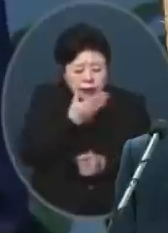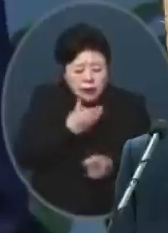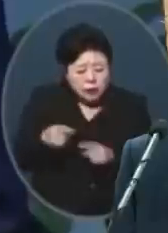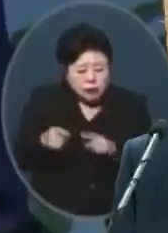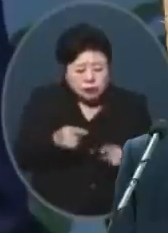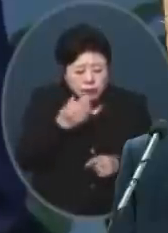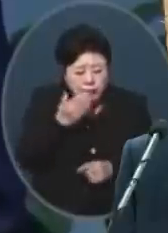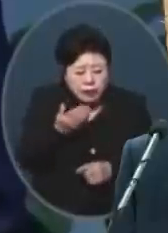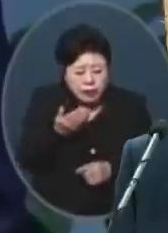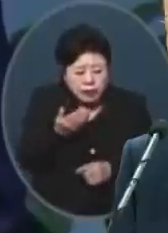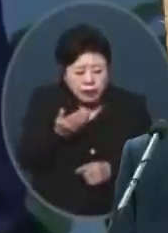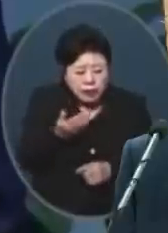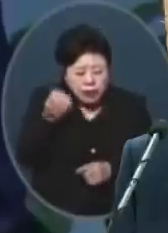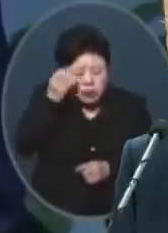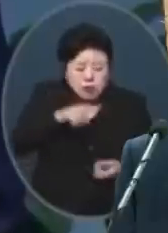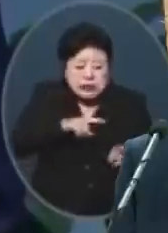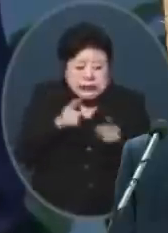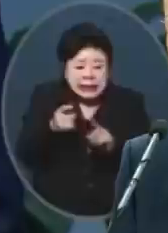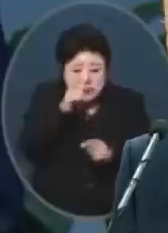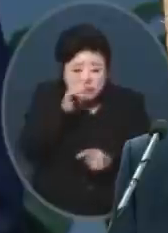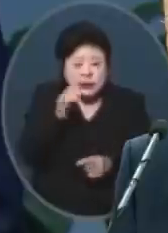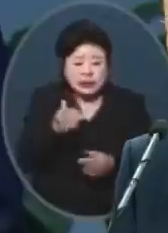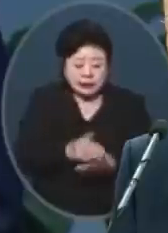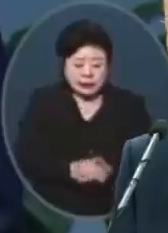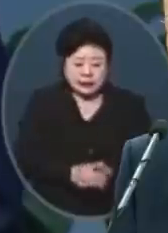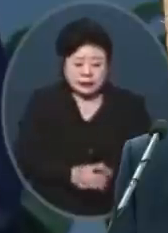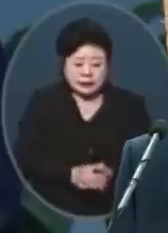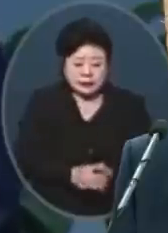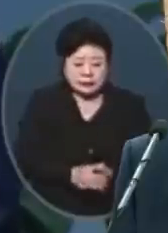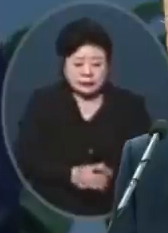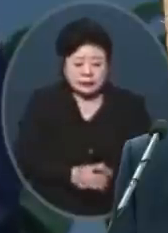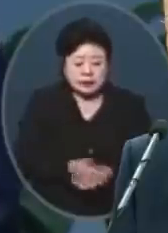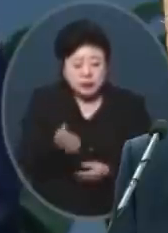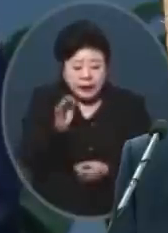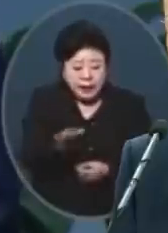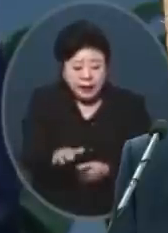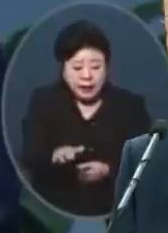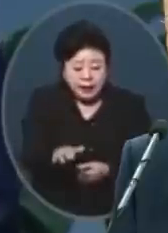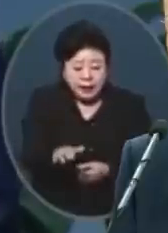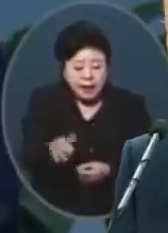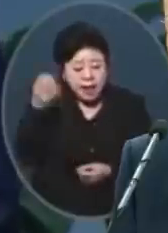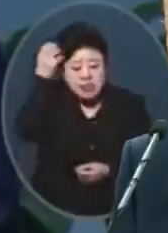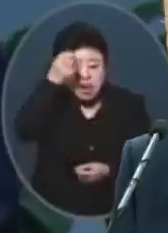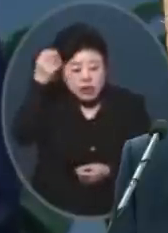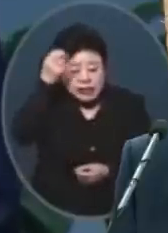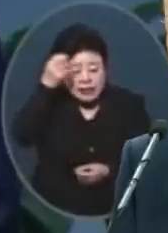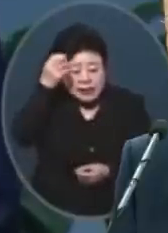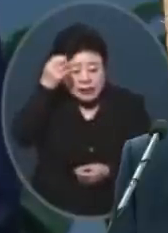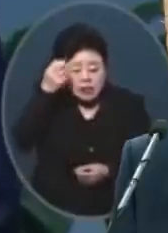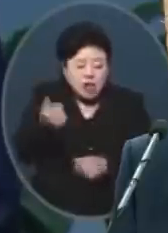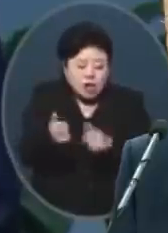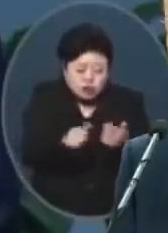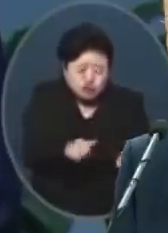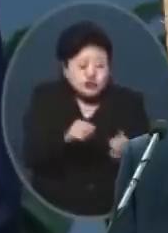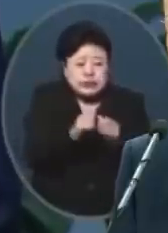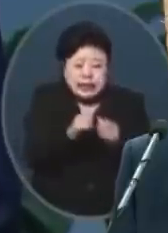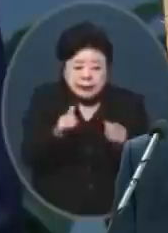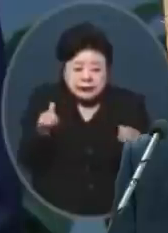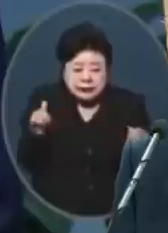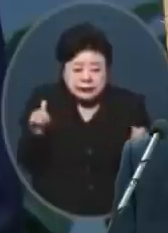행복을 누릴 수 있는 것은 영이 살아야 되겠습니다 그런데 영이 죽은